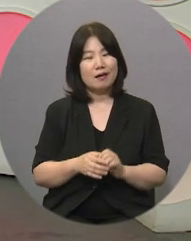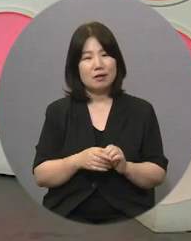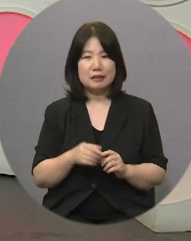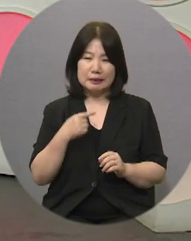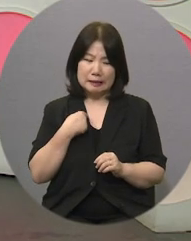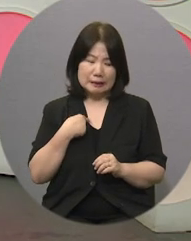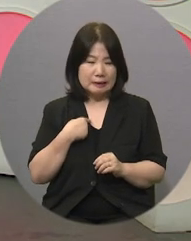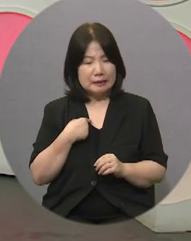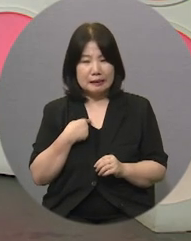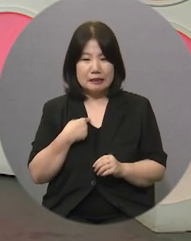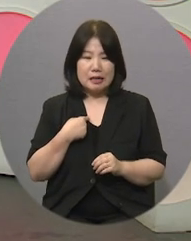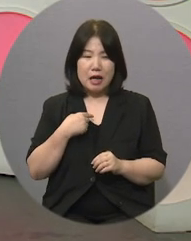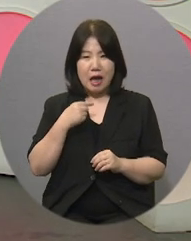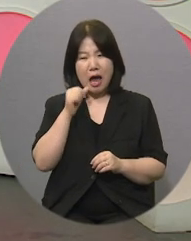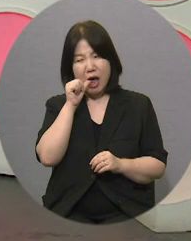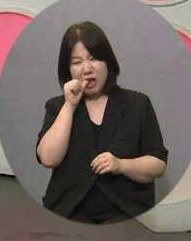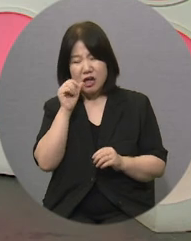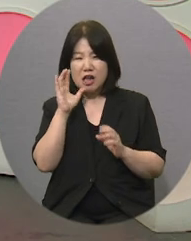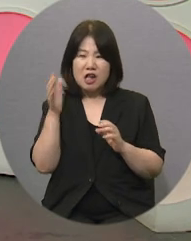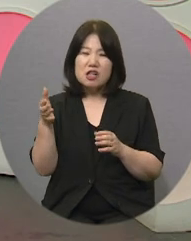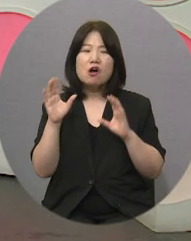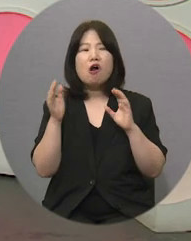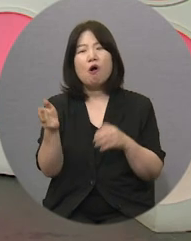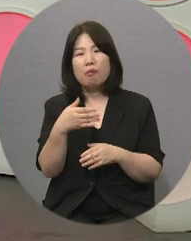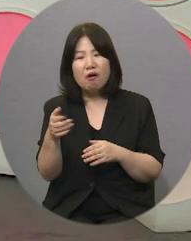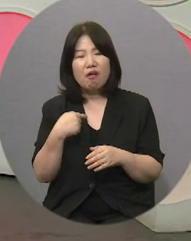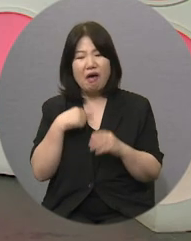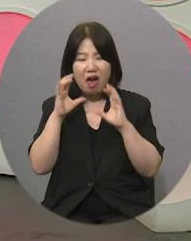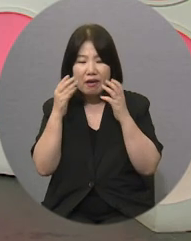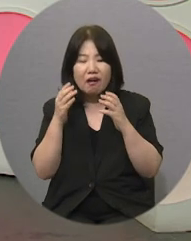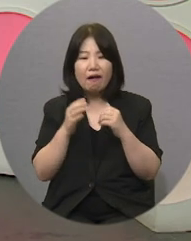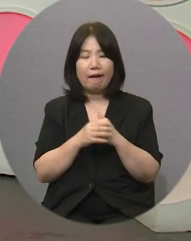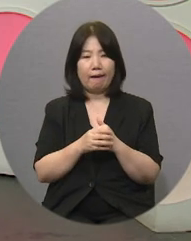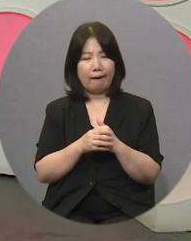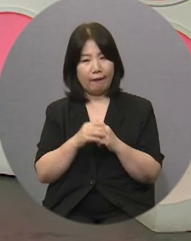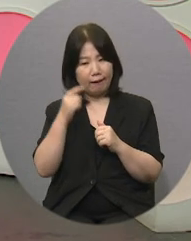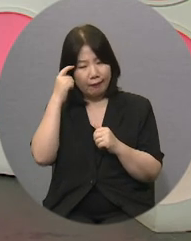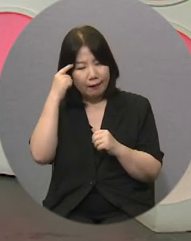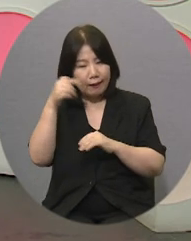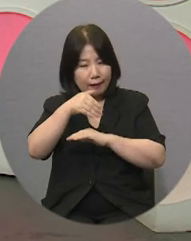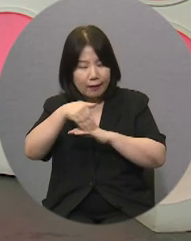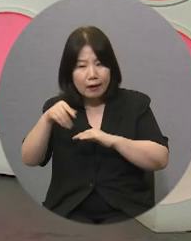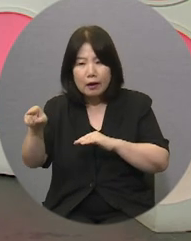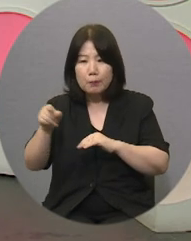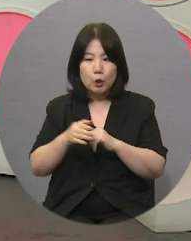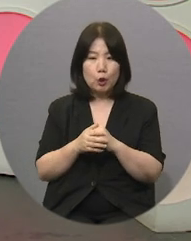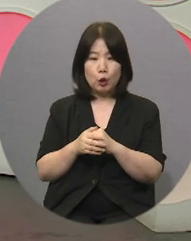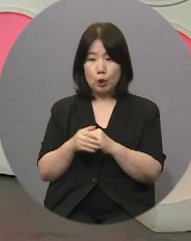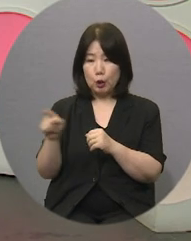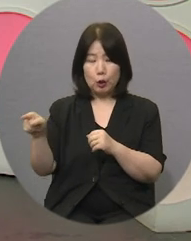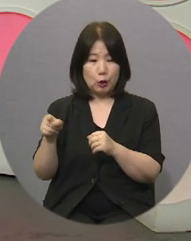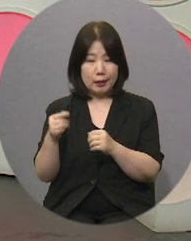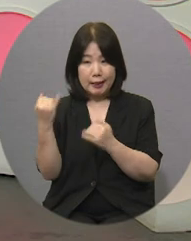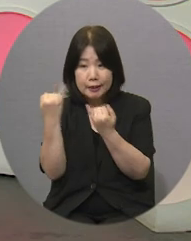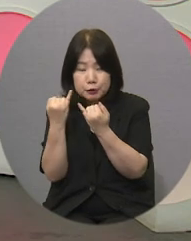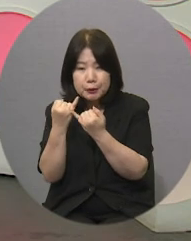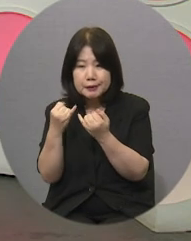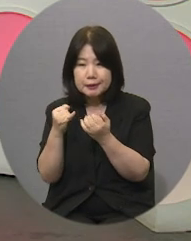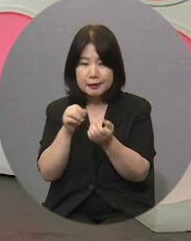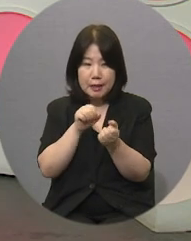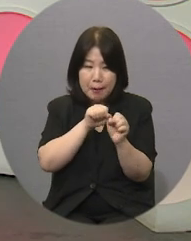어린 저는 무모한 결심을 하게 되었는데 아주머니가 주차장에 딸린 수도에서 행주를 빠는